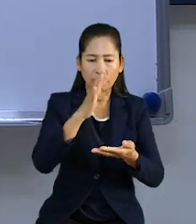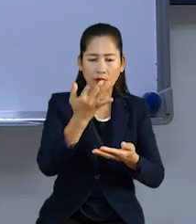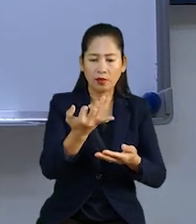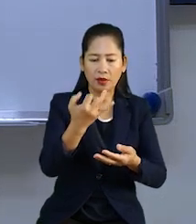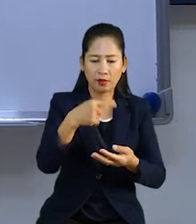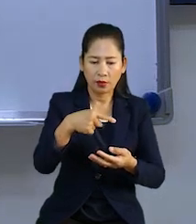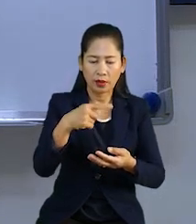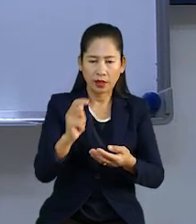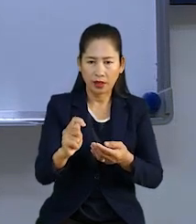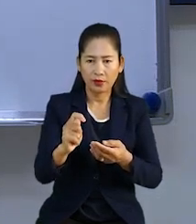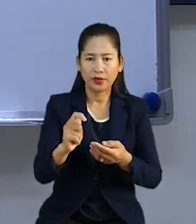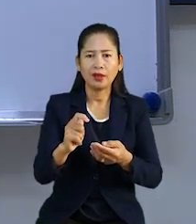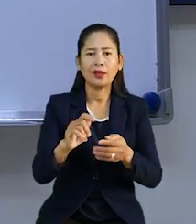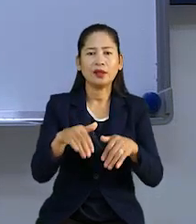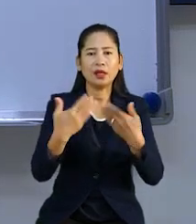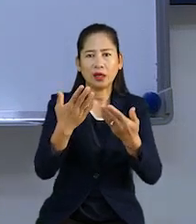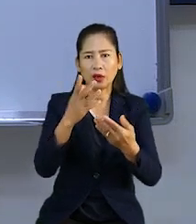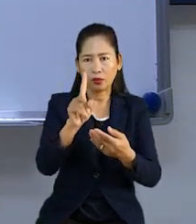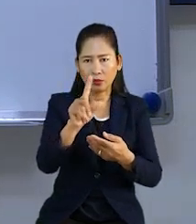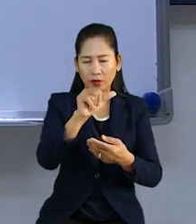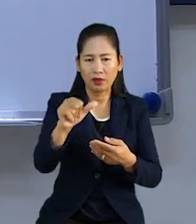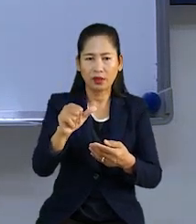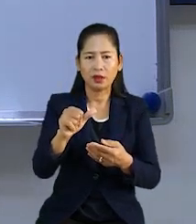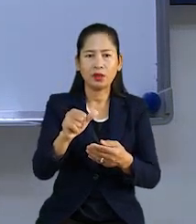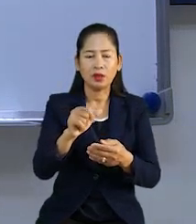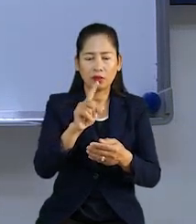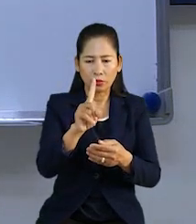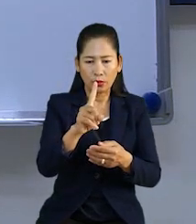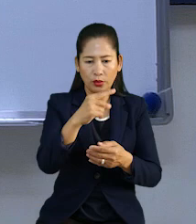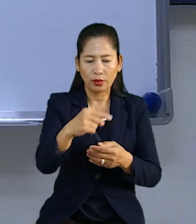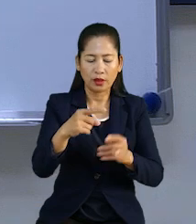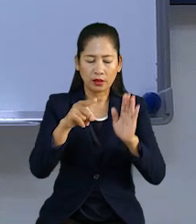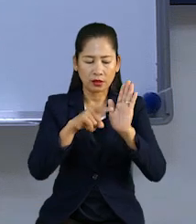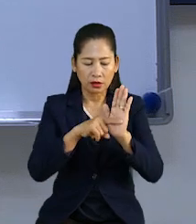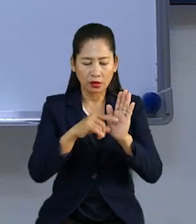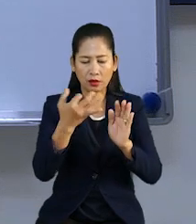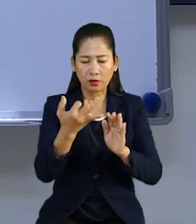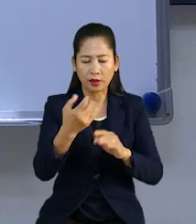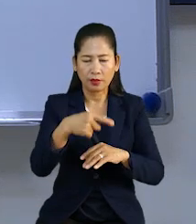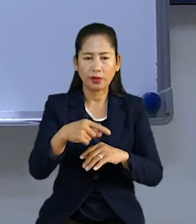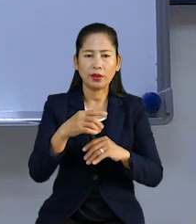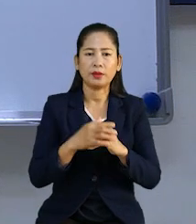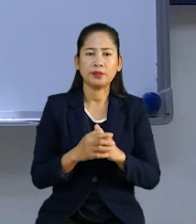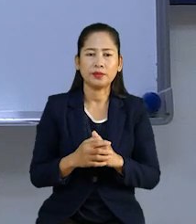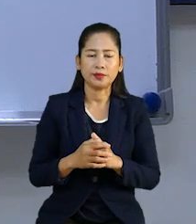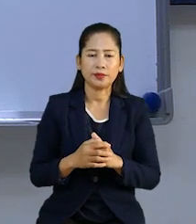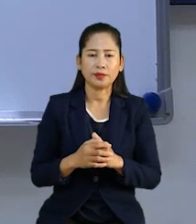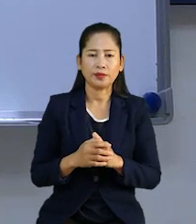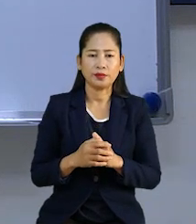phân, hay dương ai tới mùi mơn, chẳng dương ta vô mùi mơn, mà đọa nâng phẩm phi phân chẳng.